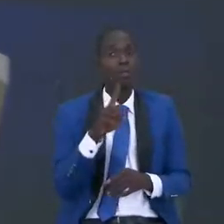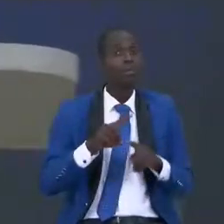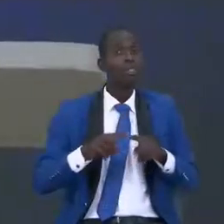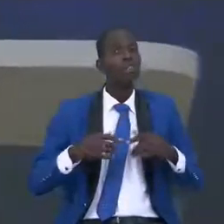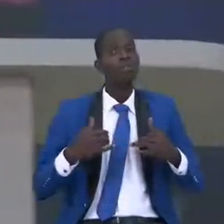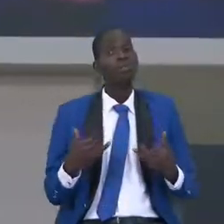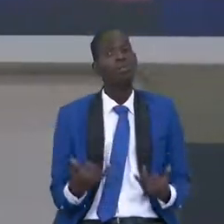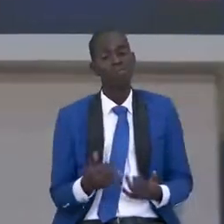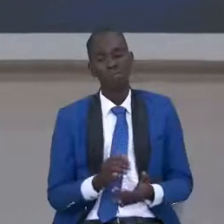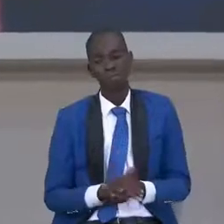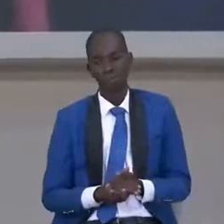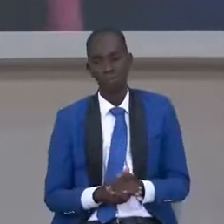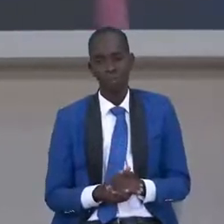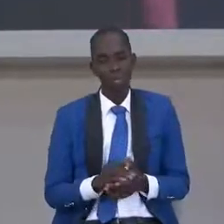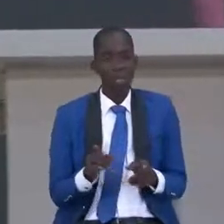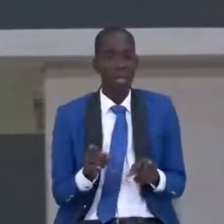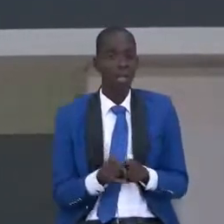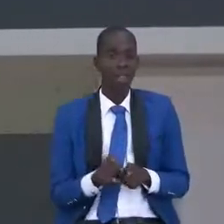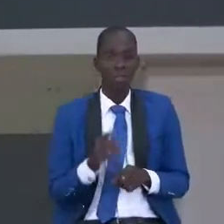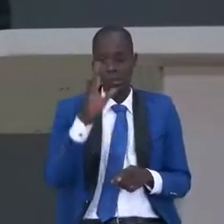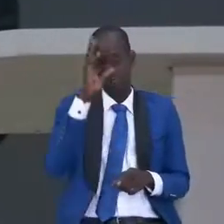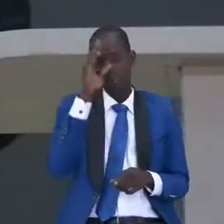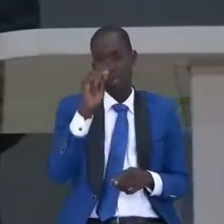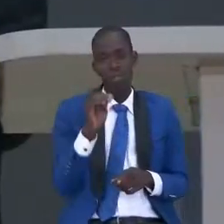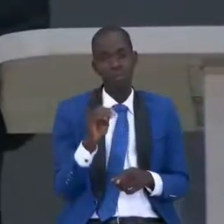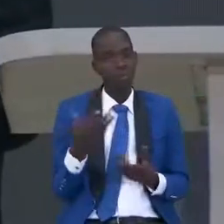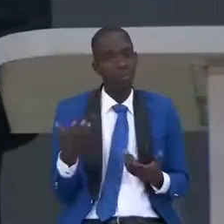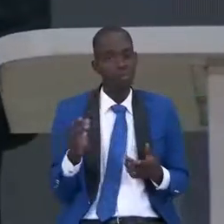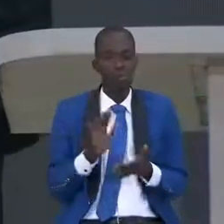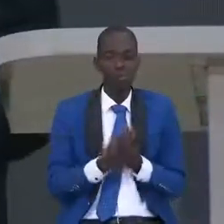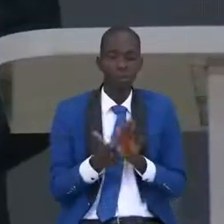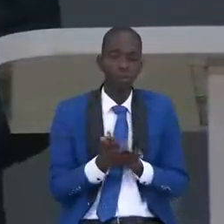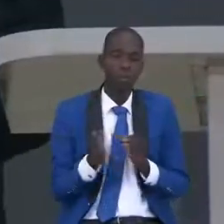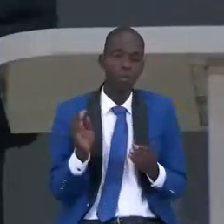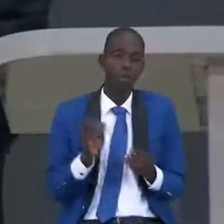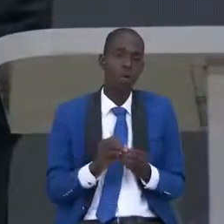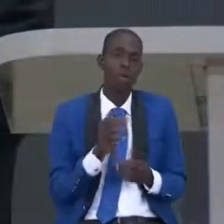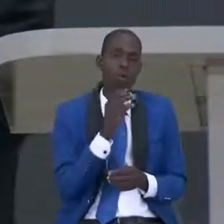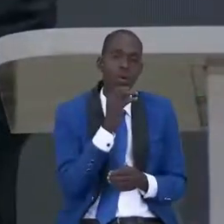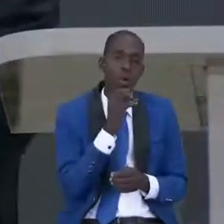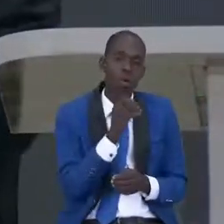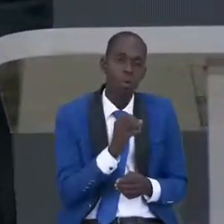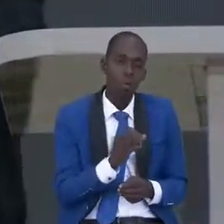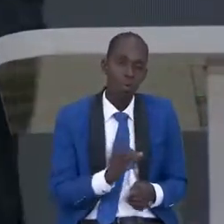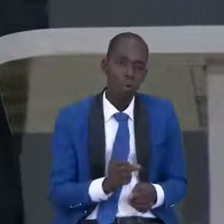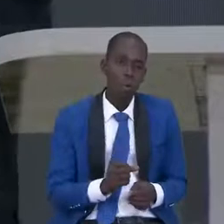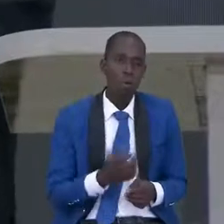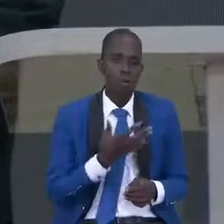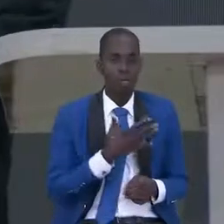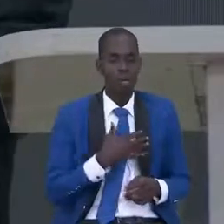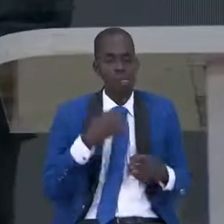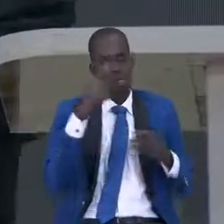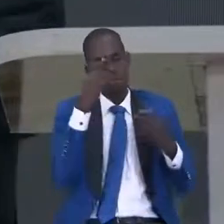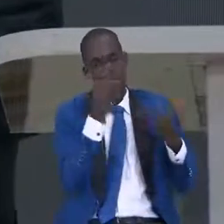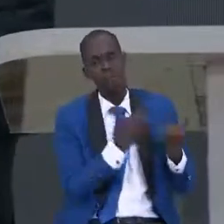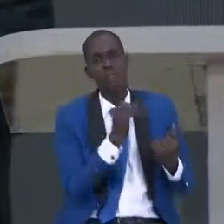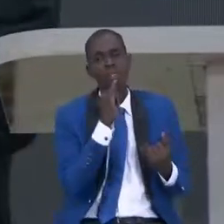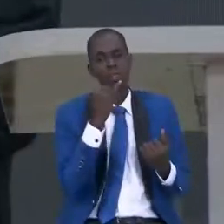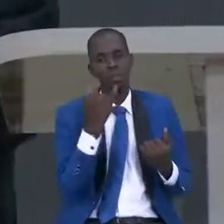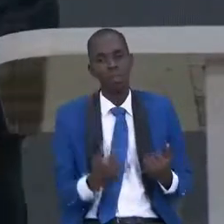savez, l'homme, comme l'homme prend de l'âge, et ma foi en train de tituber, ma foi,